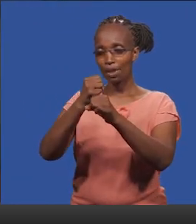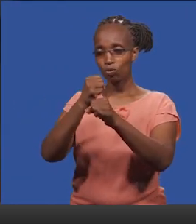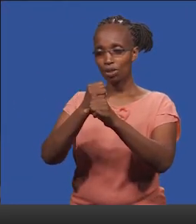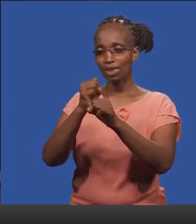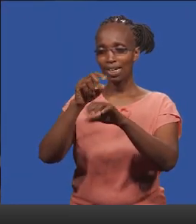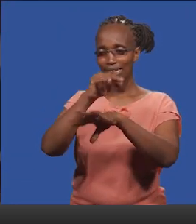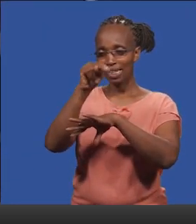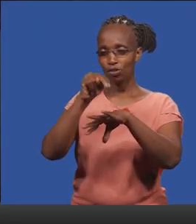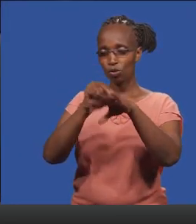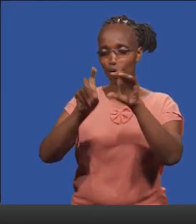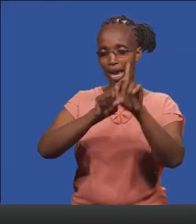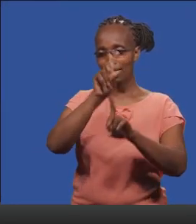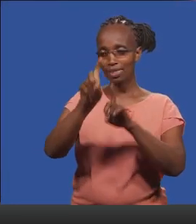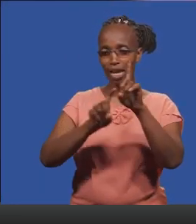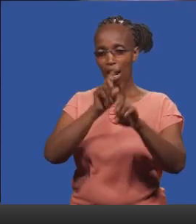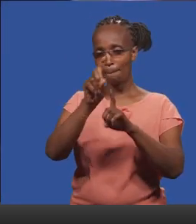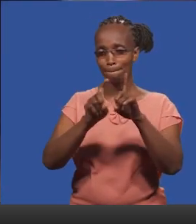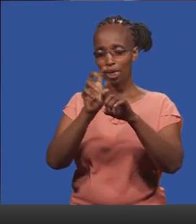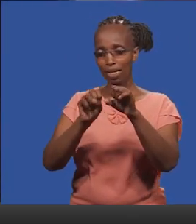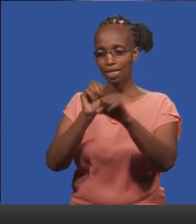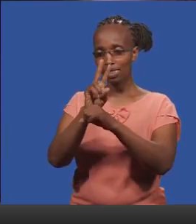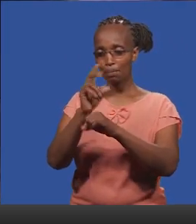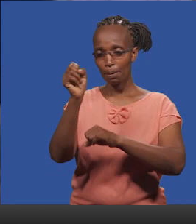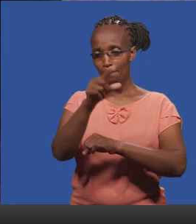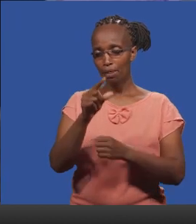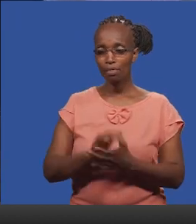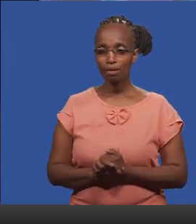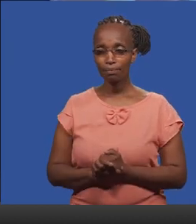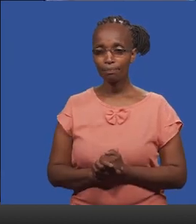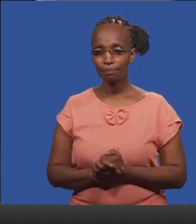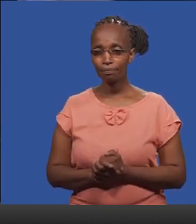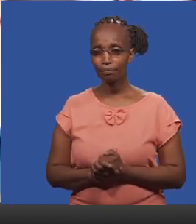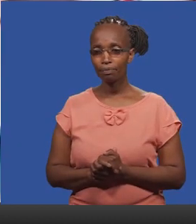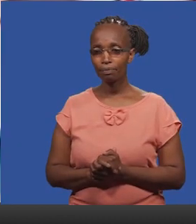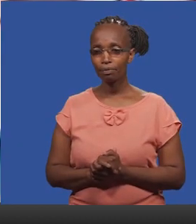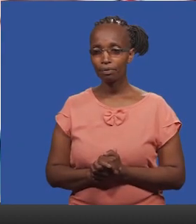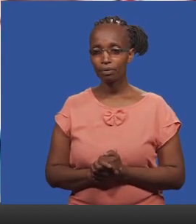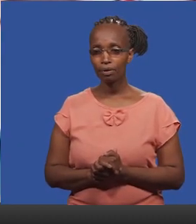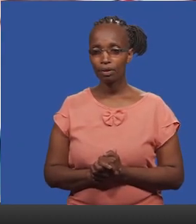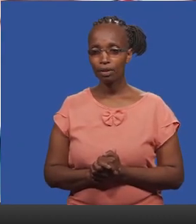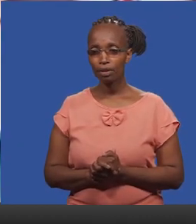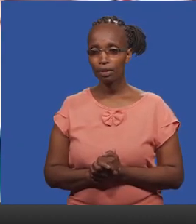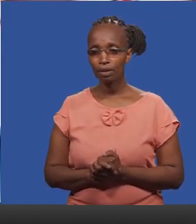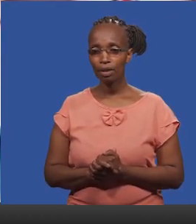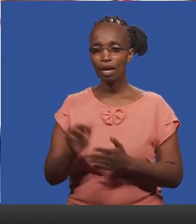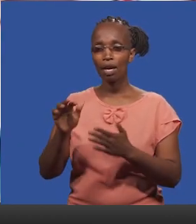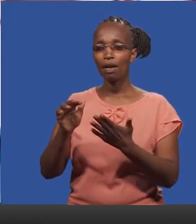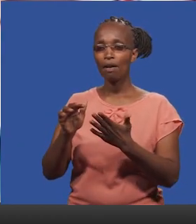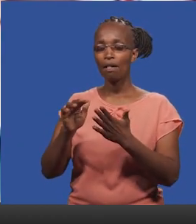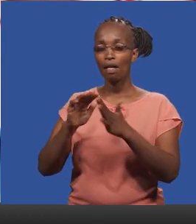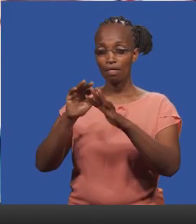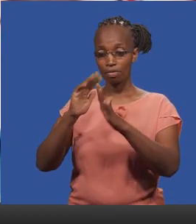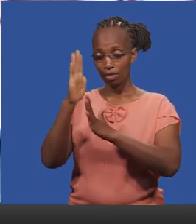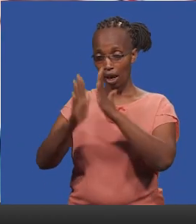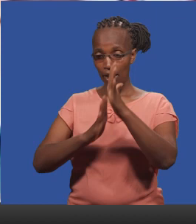3,416,044 watafanya mitihani ya kitaifa kote nchini kufikia mwezi wa Disemba. Other subjects. So every